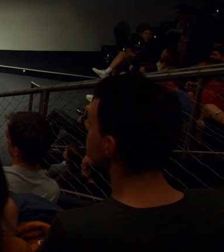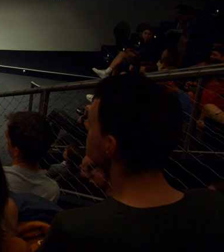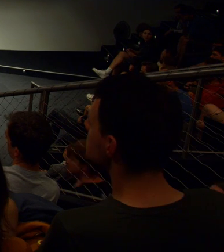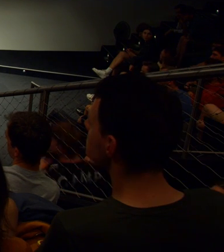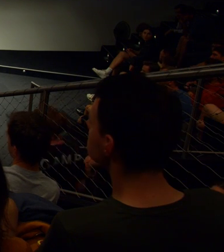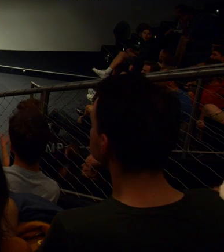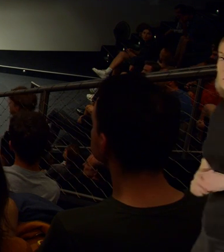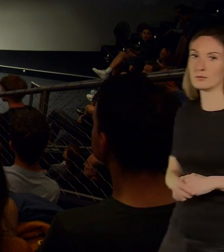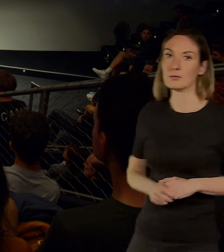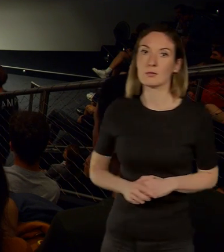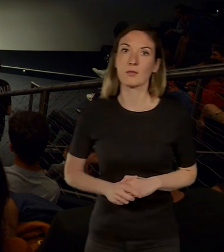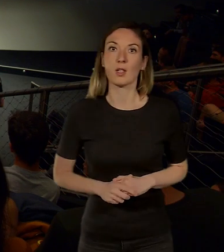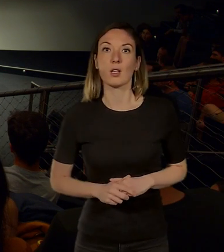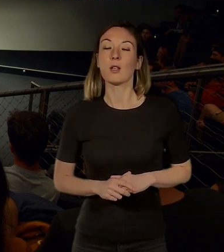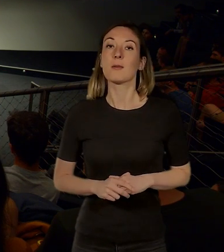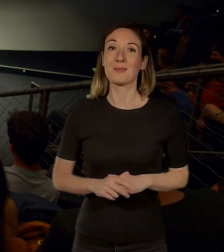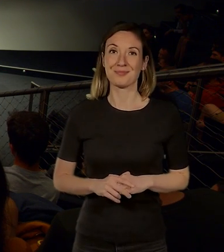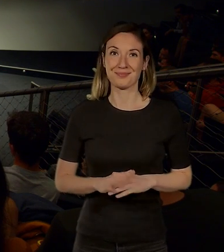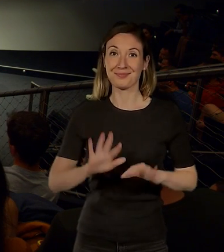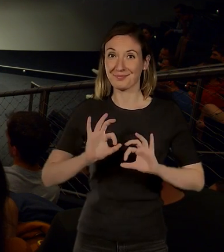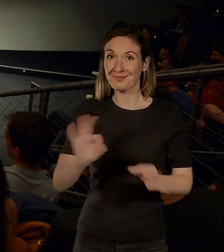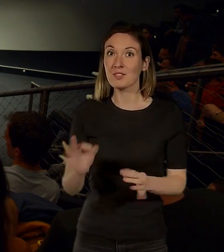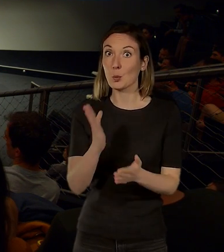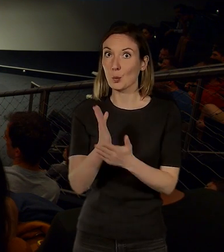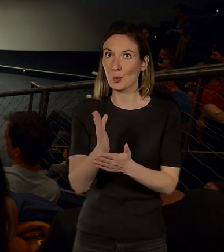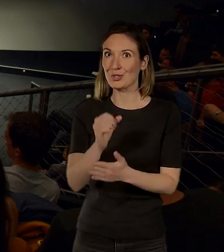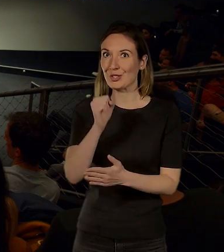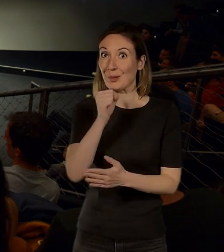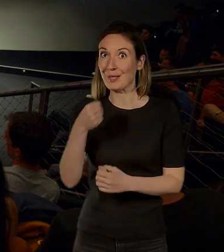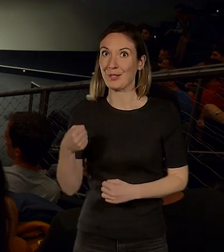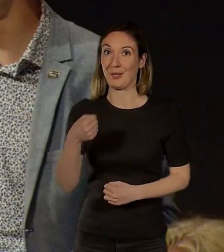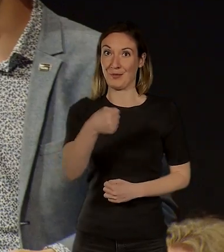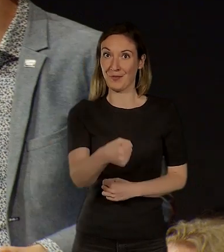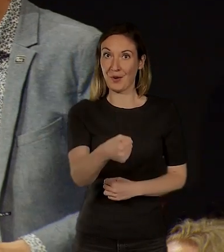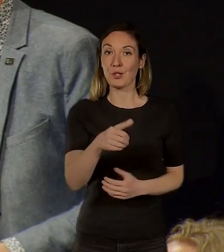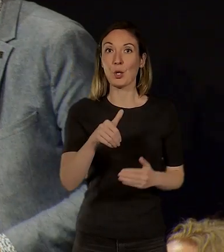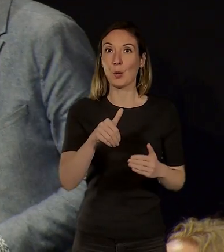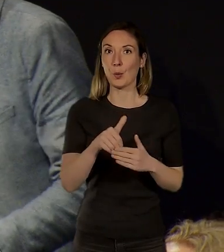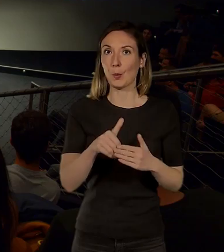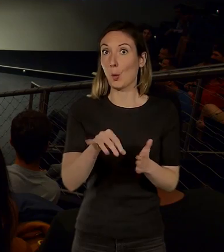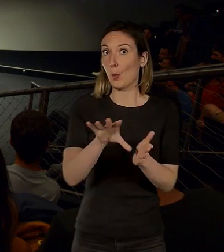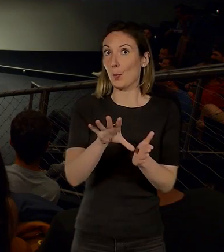poprosím mikrofon. Děkuji, už mikrofon se k vám blíží. Tady pán v černém saku uprostřed.